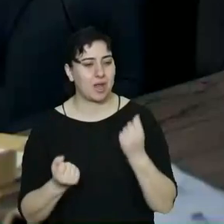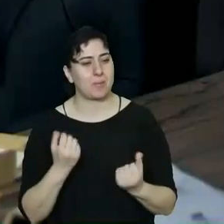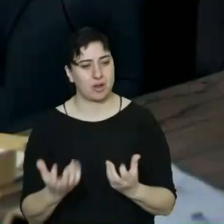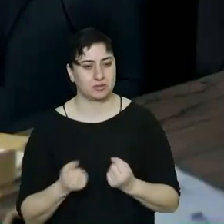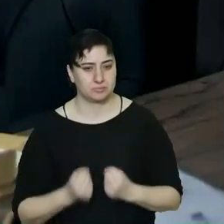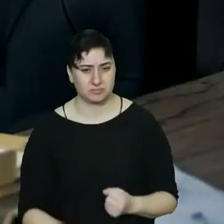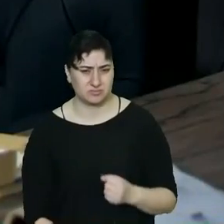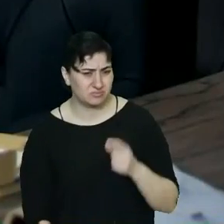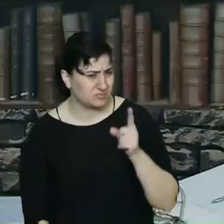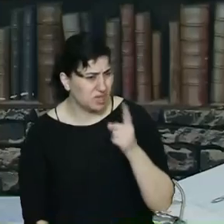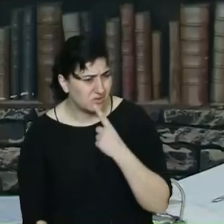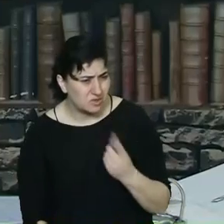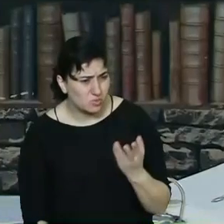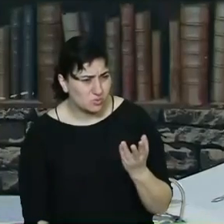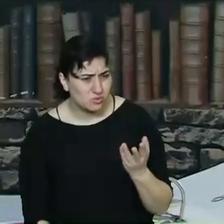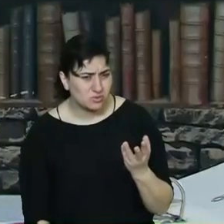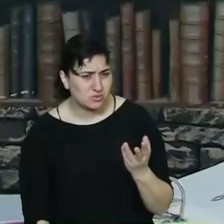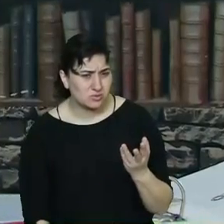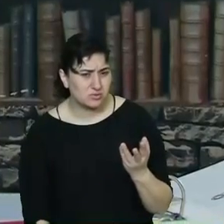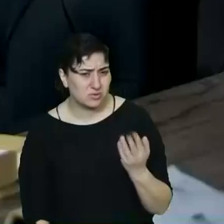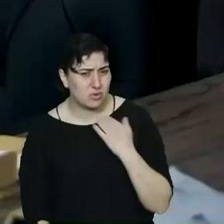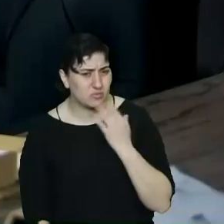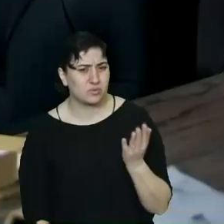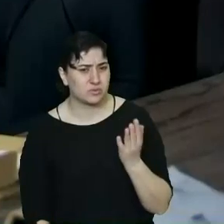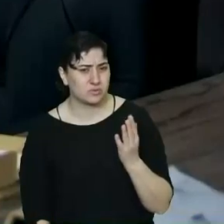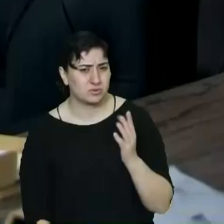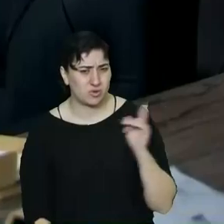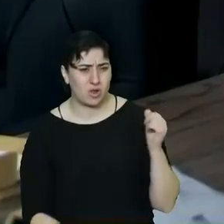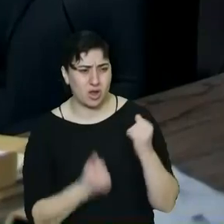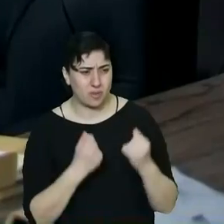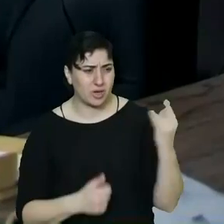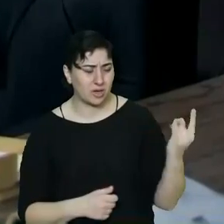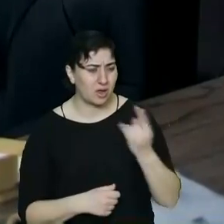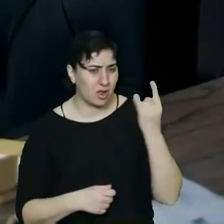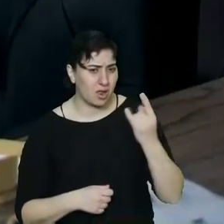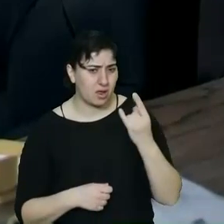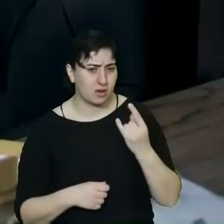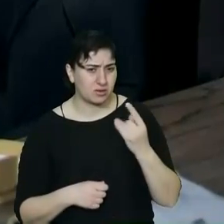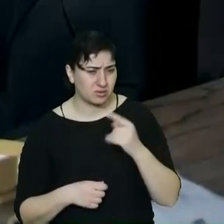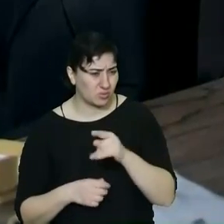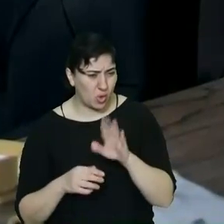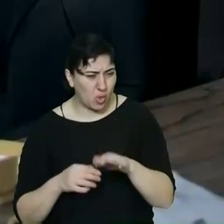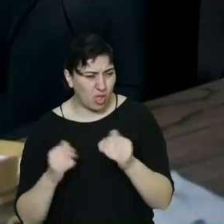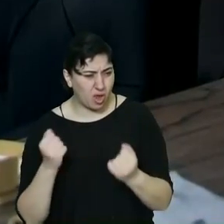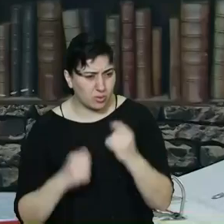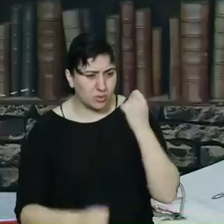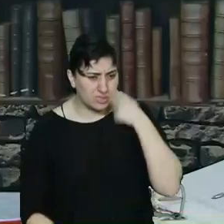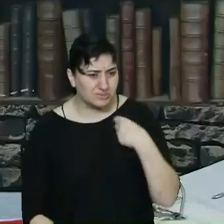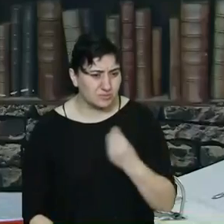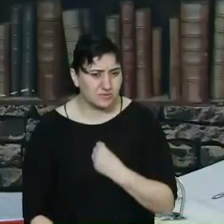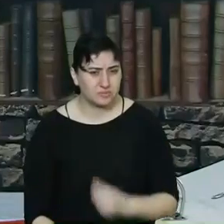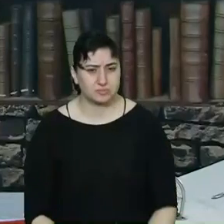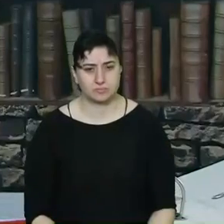Ne diyorsun sen oğlum? Yani nasıl yani? Sen o arabayla gezinip de bizi el aleme rezil mi edeceksin ya?